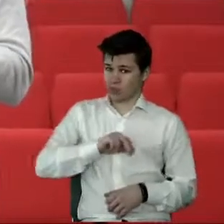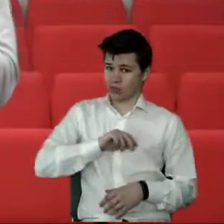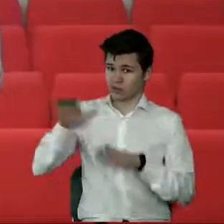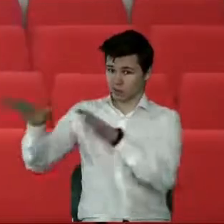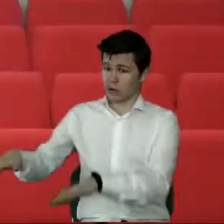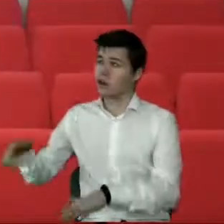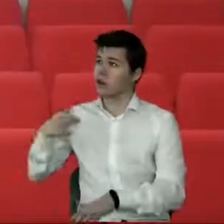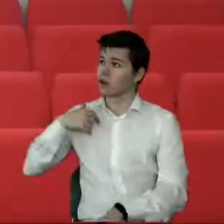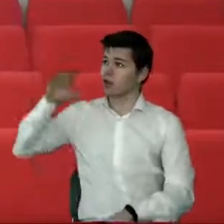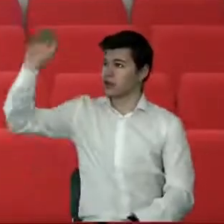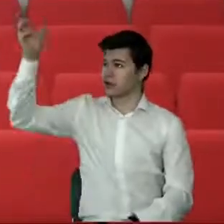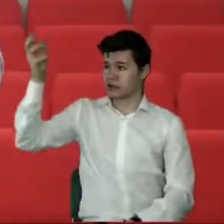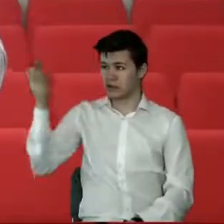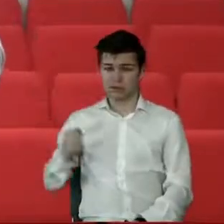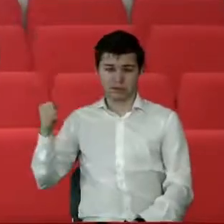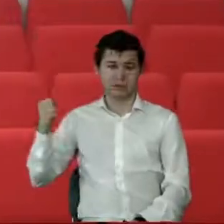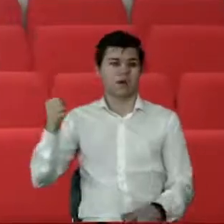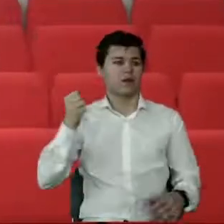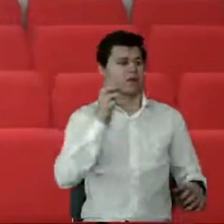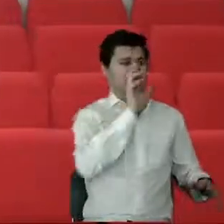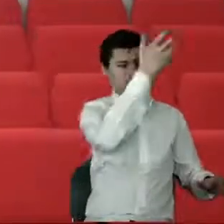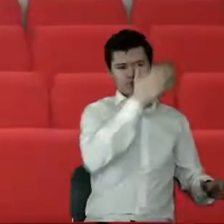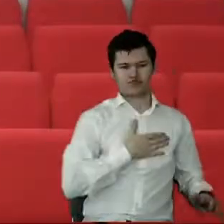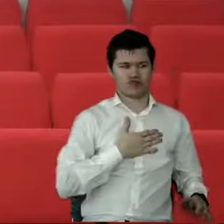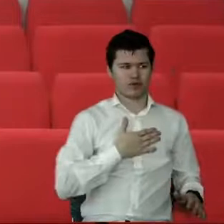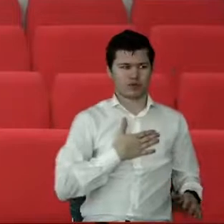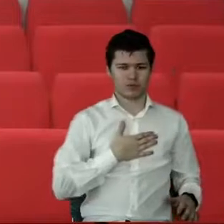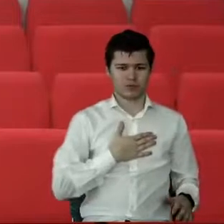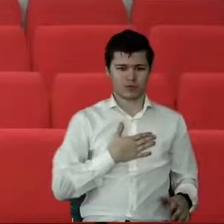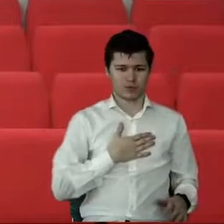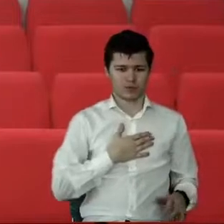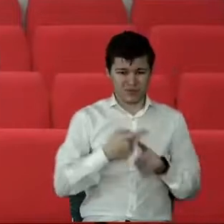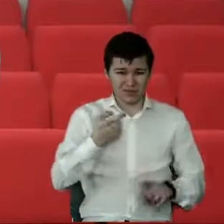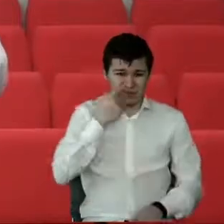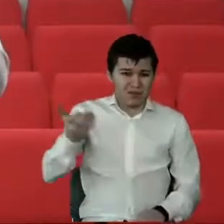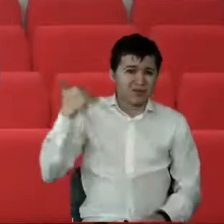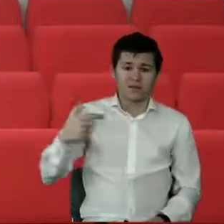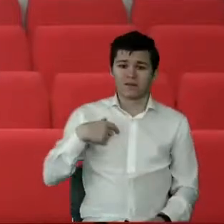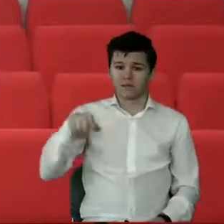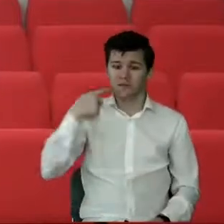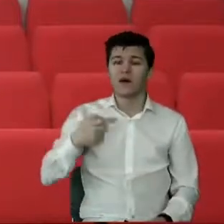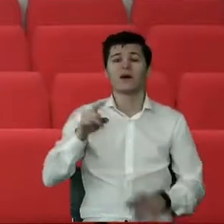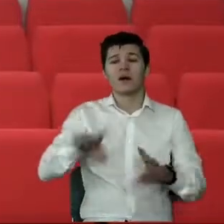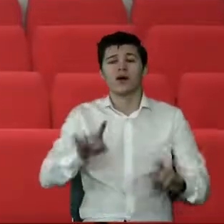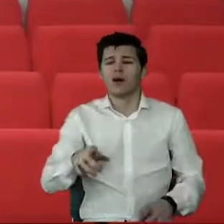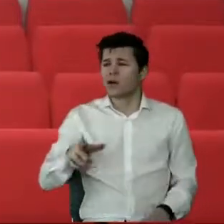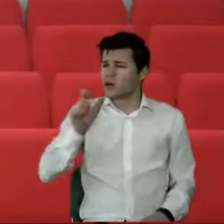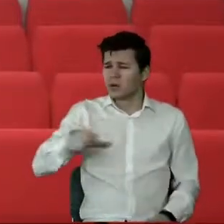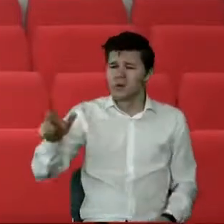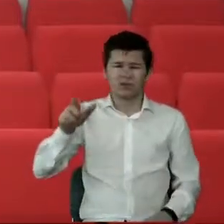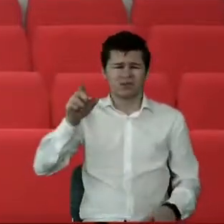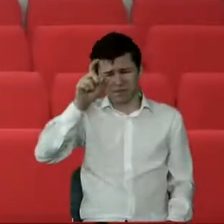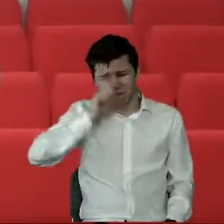заметил никакого диссонанса в своих словах. Для него это было абсолютно нормально. Но знаете, это был неверующий человек, который не знает